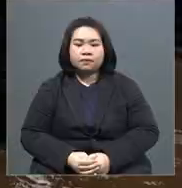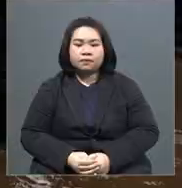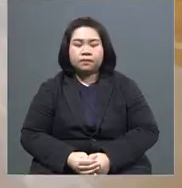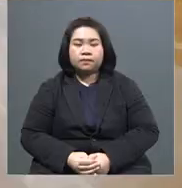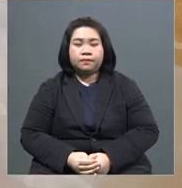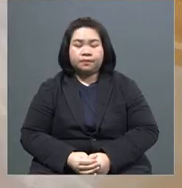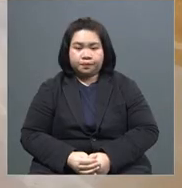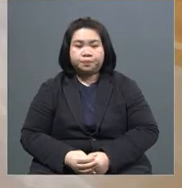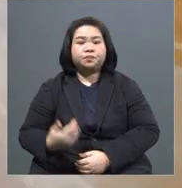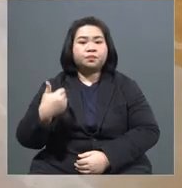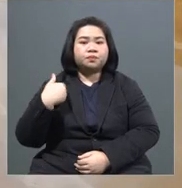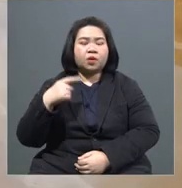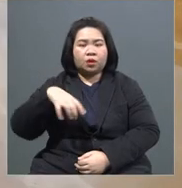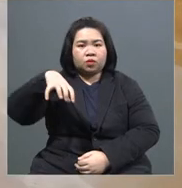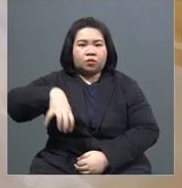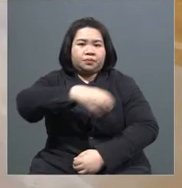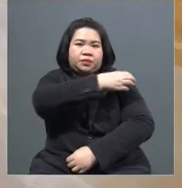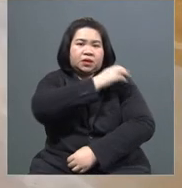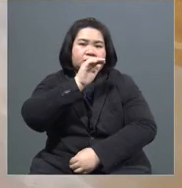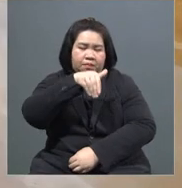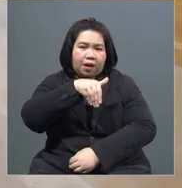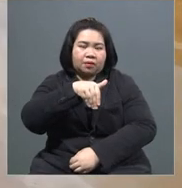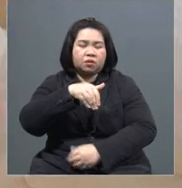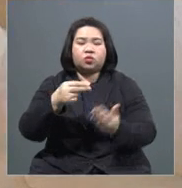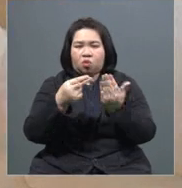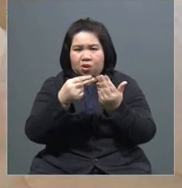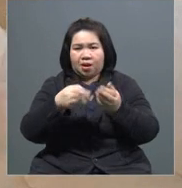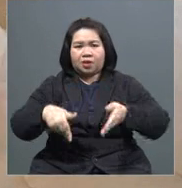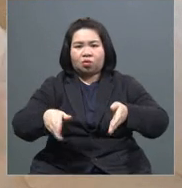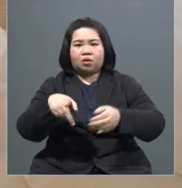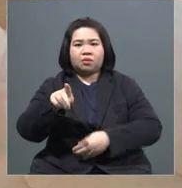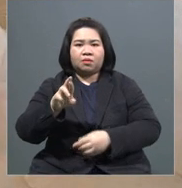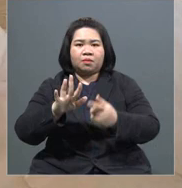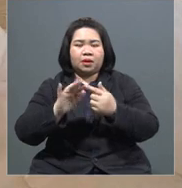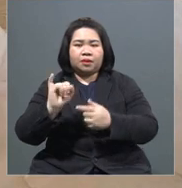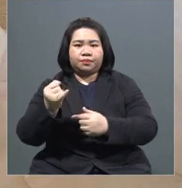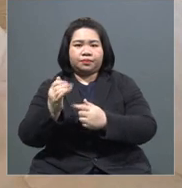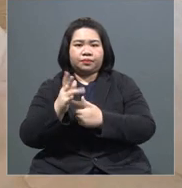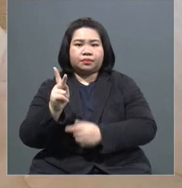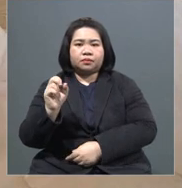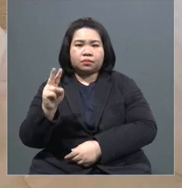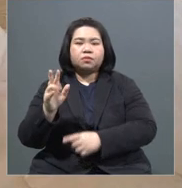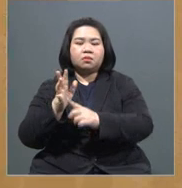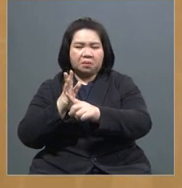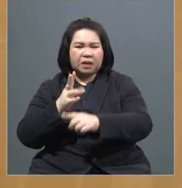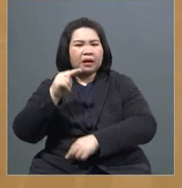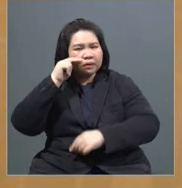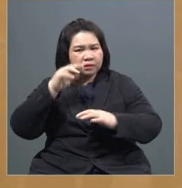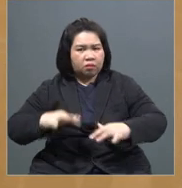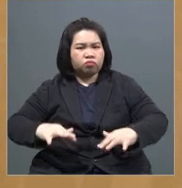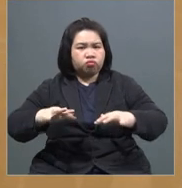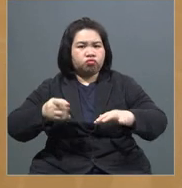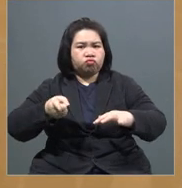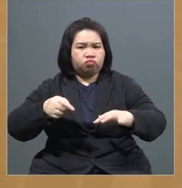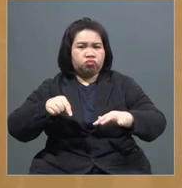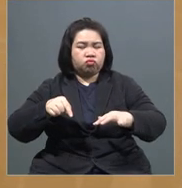ไปดูที่จุดบริเวณสำนักงานเทศบาลเมืองหนองคายนะครับถนนประจักษ์ศิลปาคมนะครับเมื่อ9โมงเช้าที่ผ่านมาน้ำก็ยังท่วมขังรอการระบายอย่